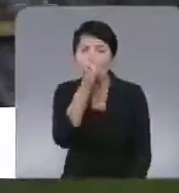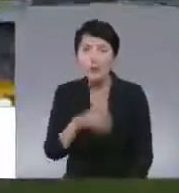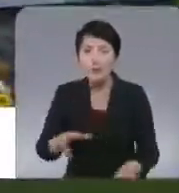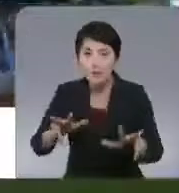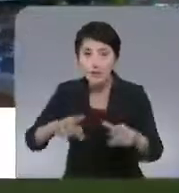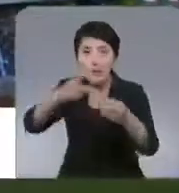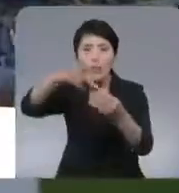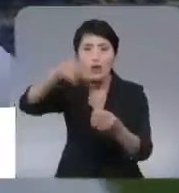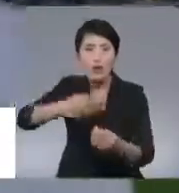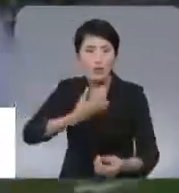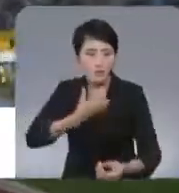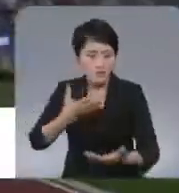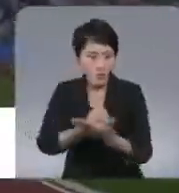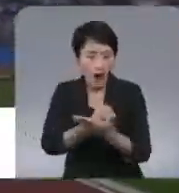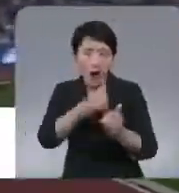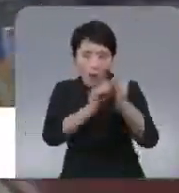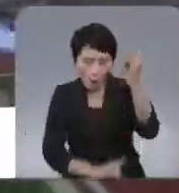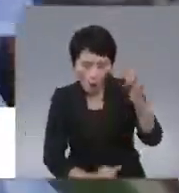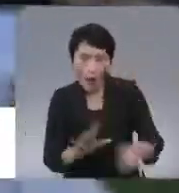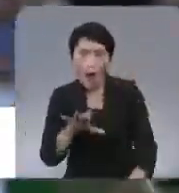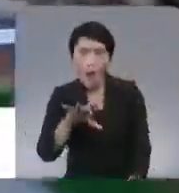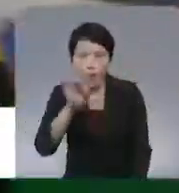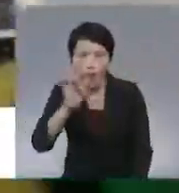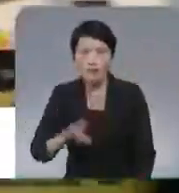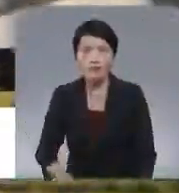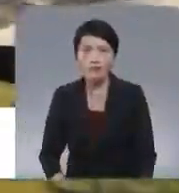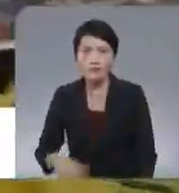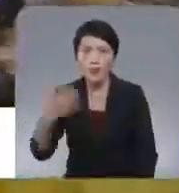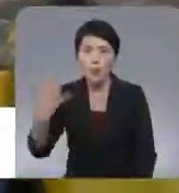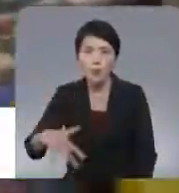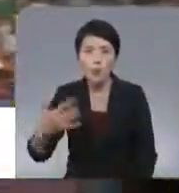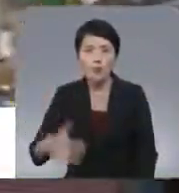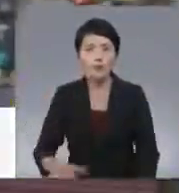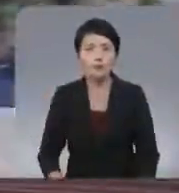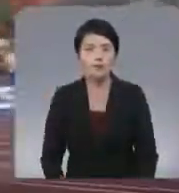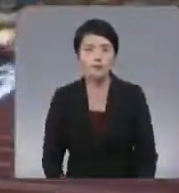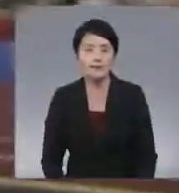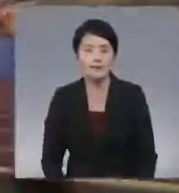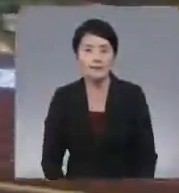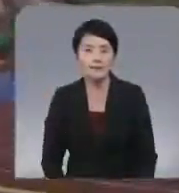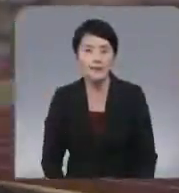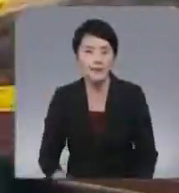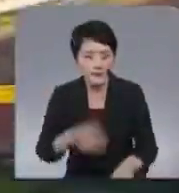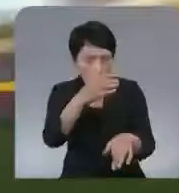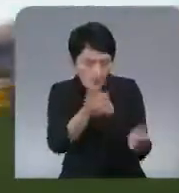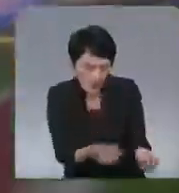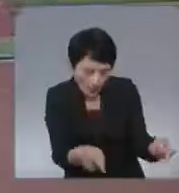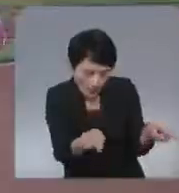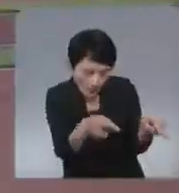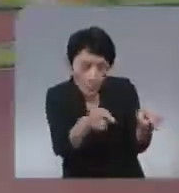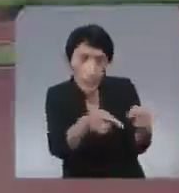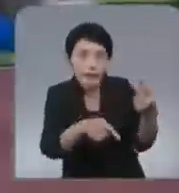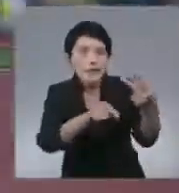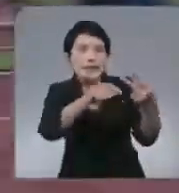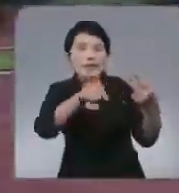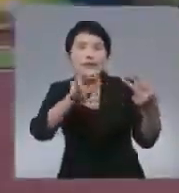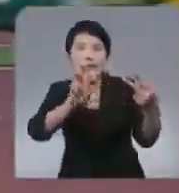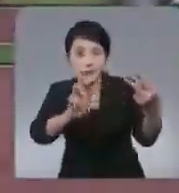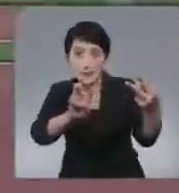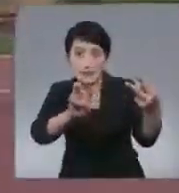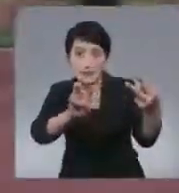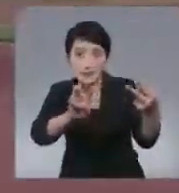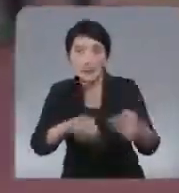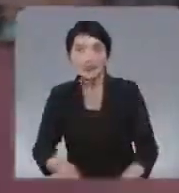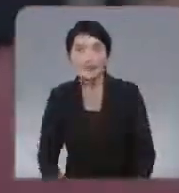südkoreanischen leichtathletik neu das bislang beste wm ergebnis eines südkoreaners war die bronzemedaille die